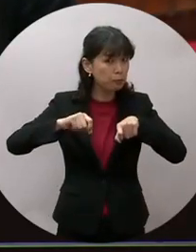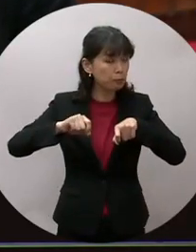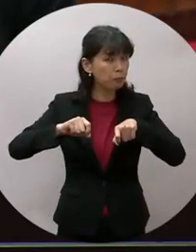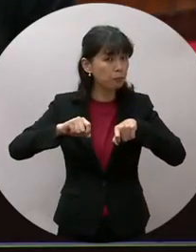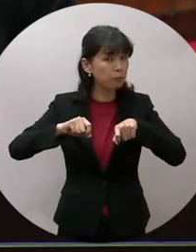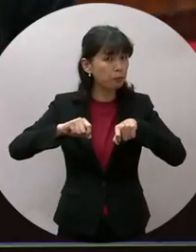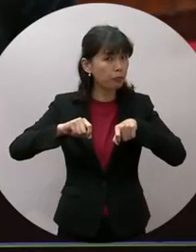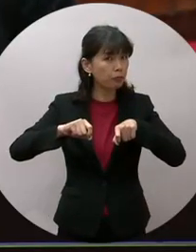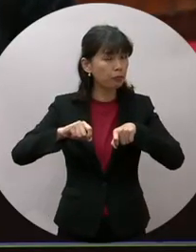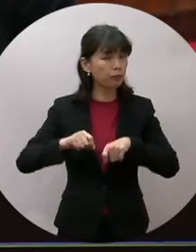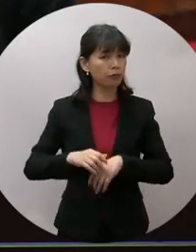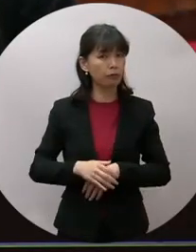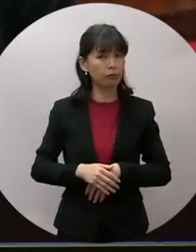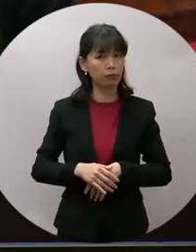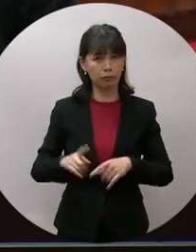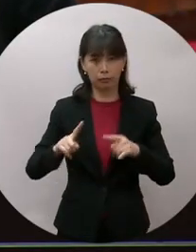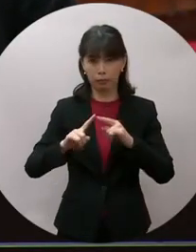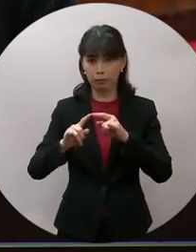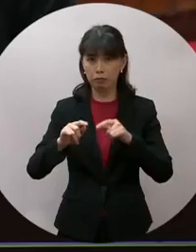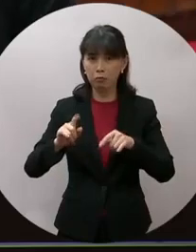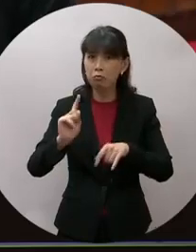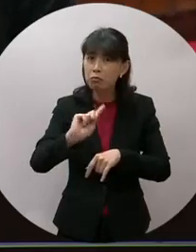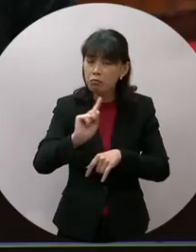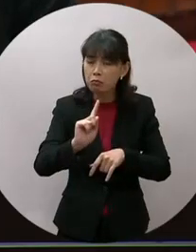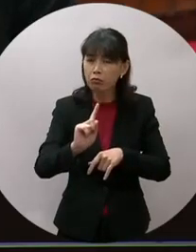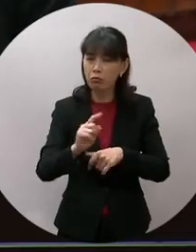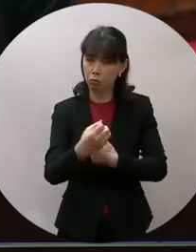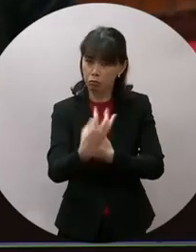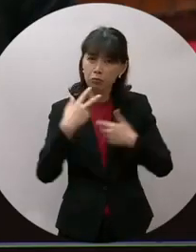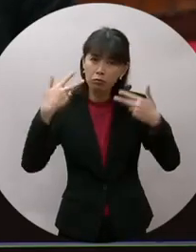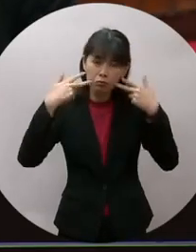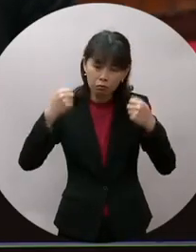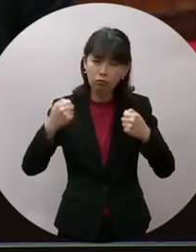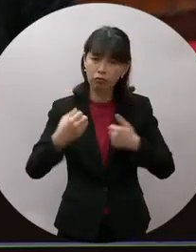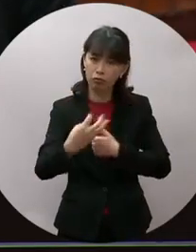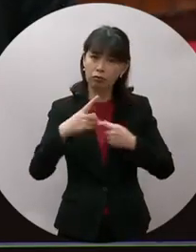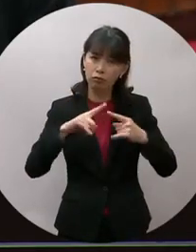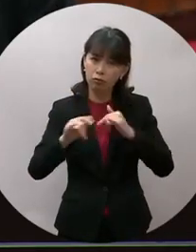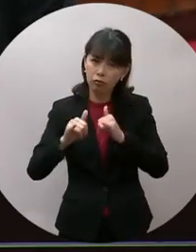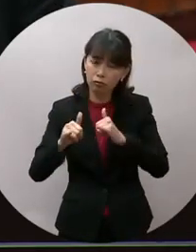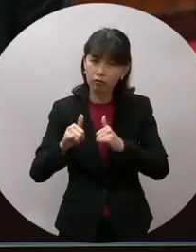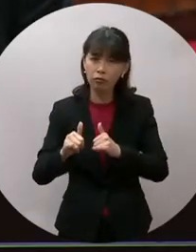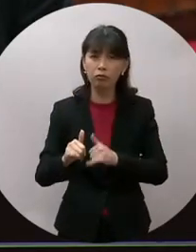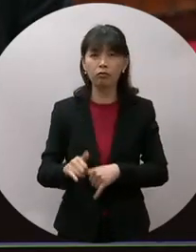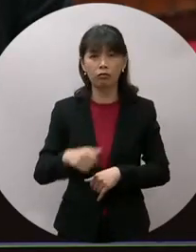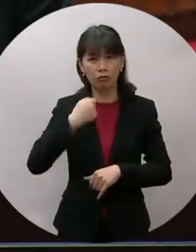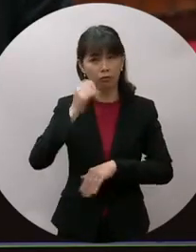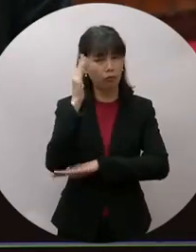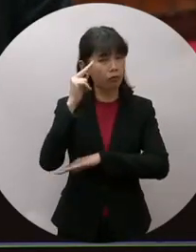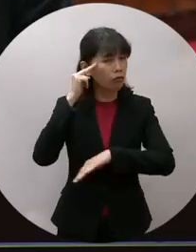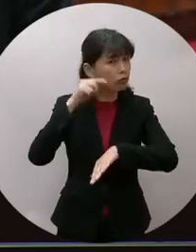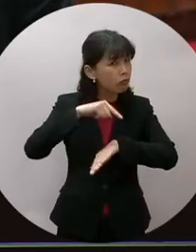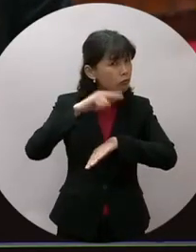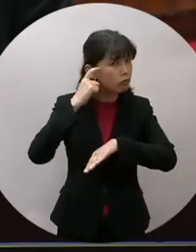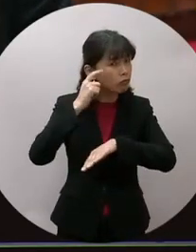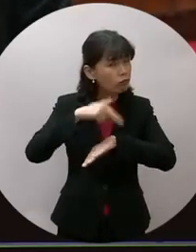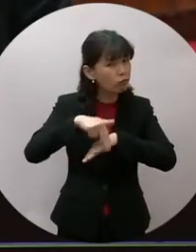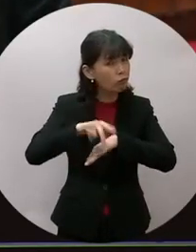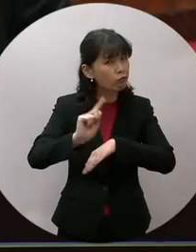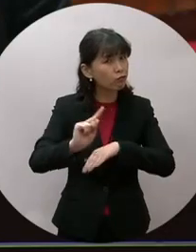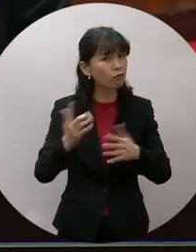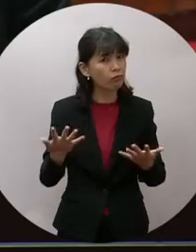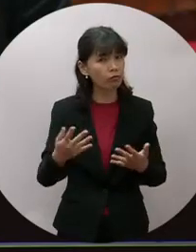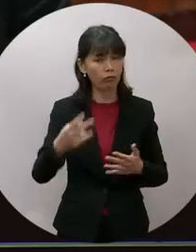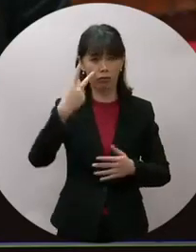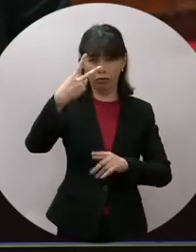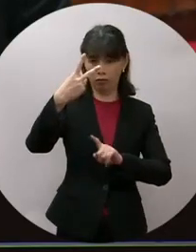可不可以让我们全民知道，让我们原住民知道，我们具体的蓝图想象是什么？像我们现在2月18号